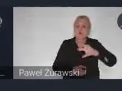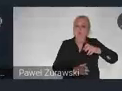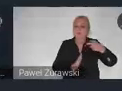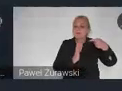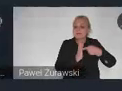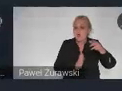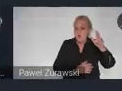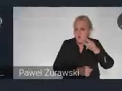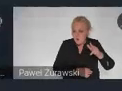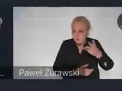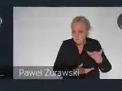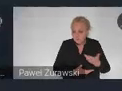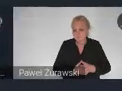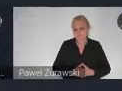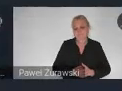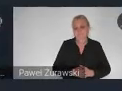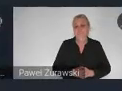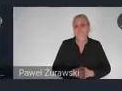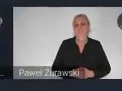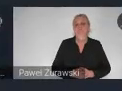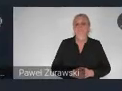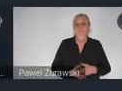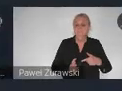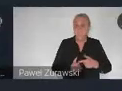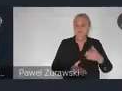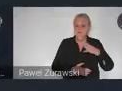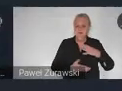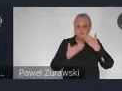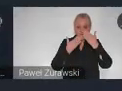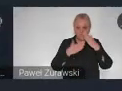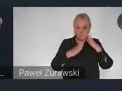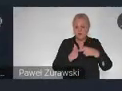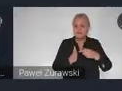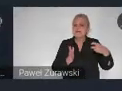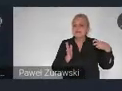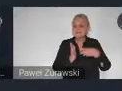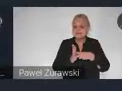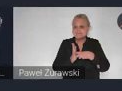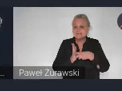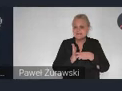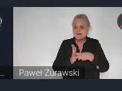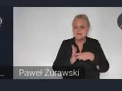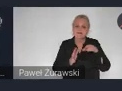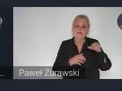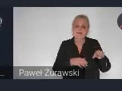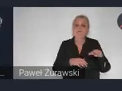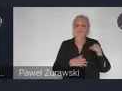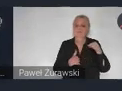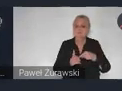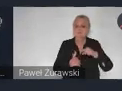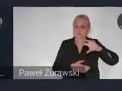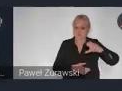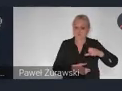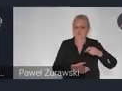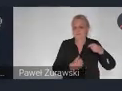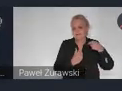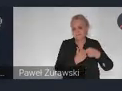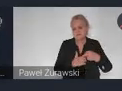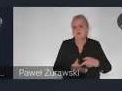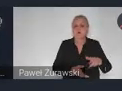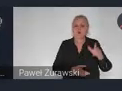docelową gdzie tutaj warto wskazać cechy właśnie tej grupy docelowej